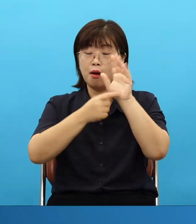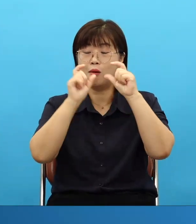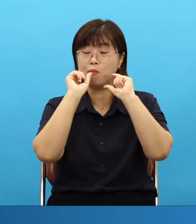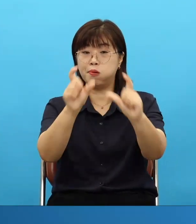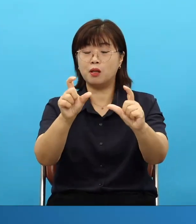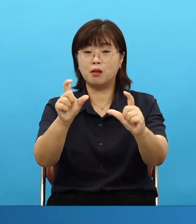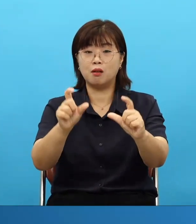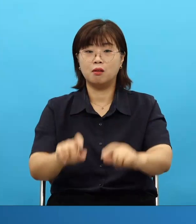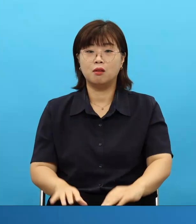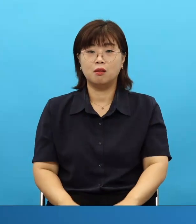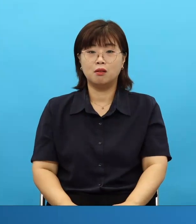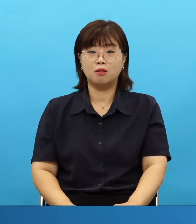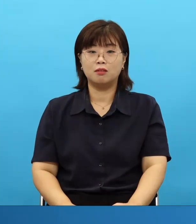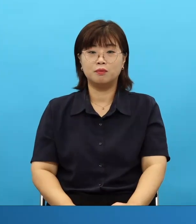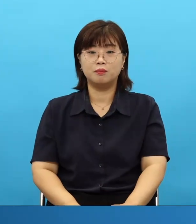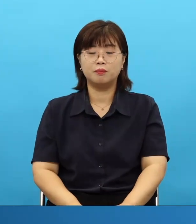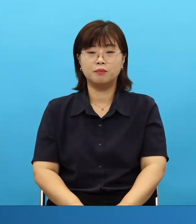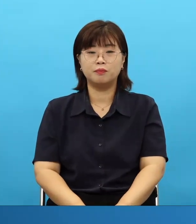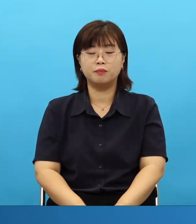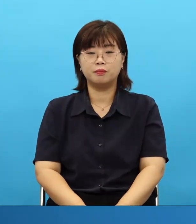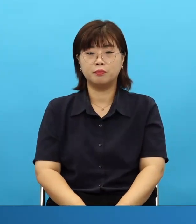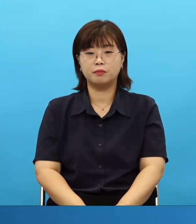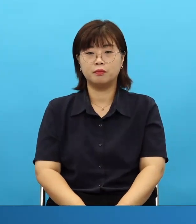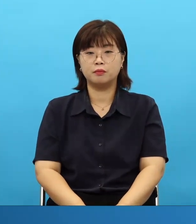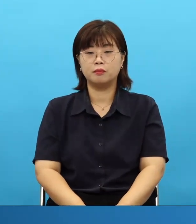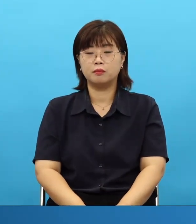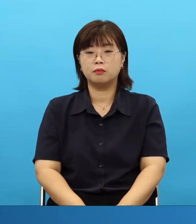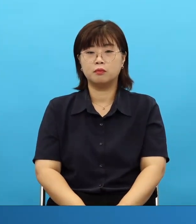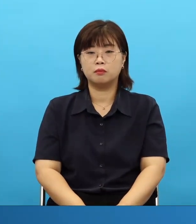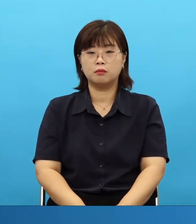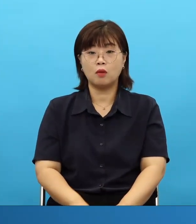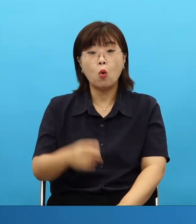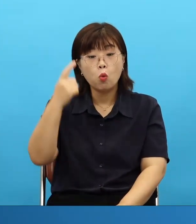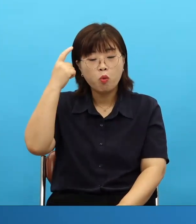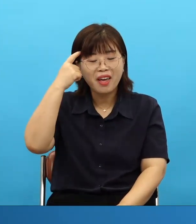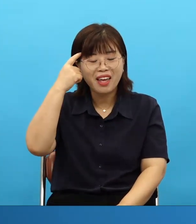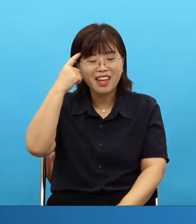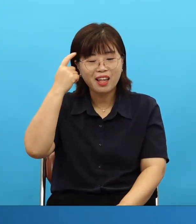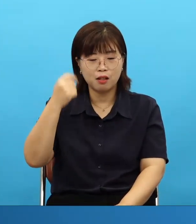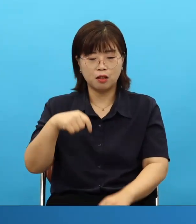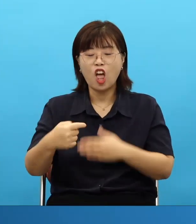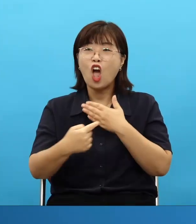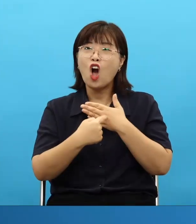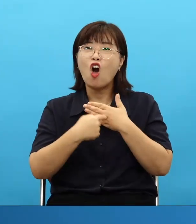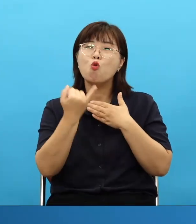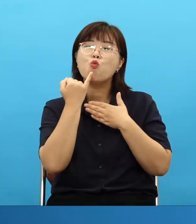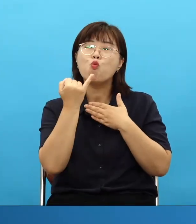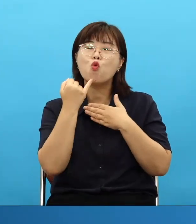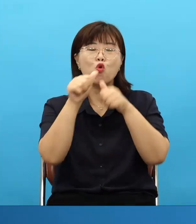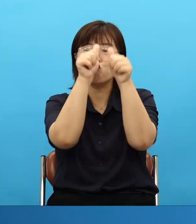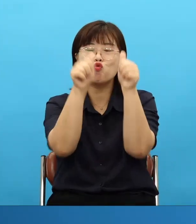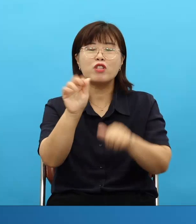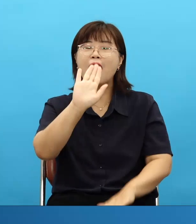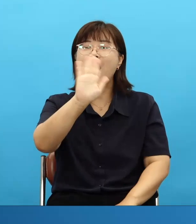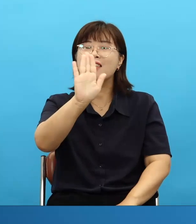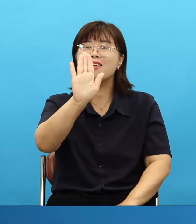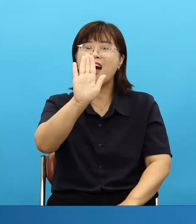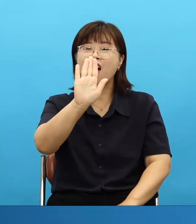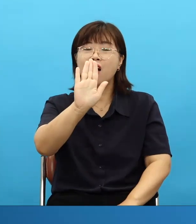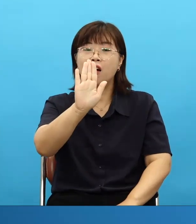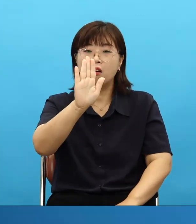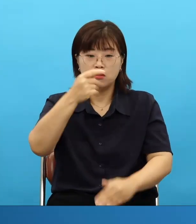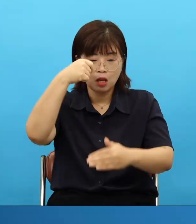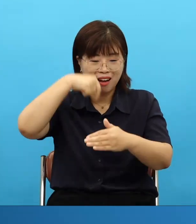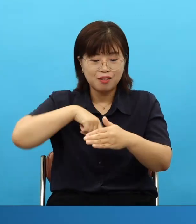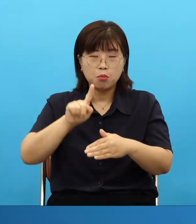a national right that we partake in as people of this country. 겁이 나니까 Because he was terrified. 뭐 죽을까 싶어 겁이 나니까요. He was afraid